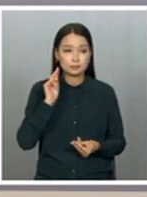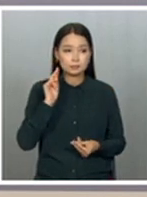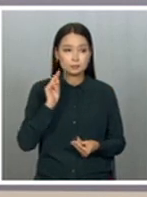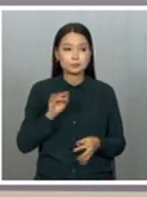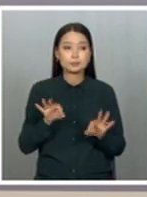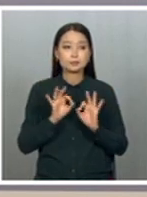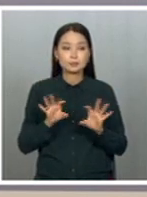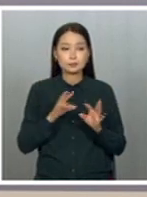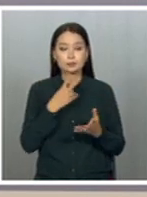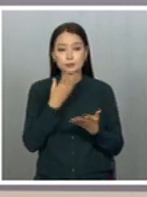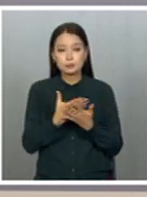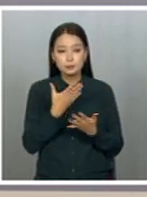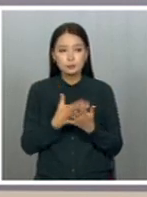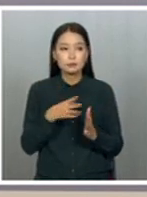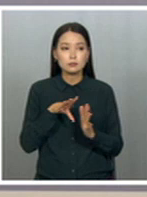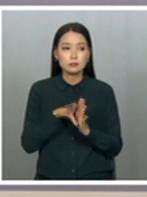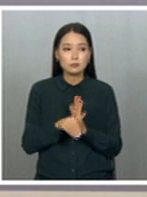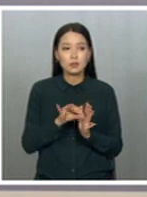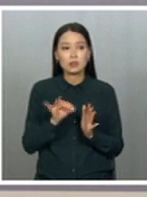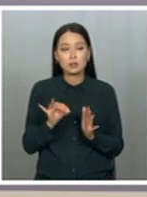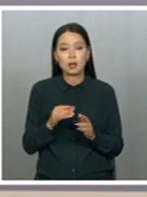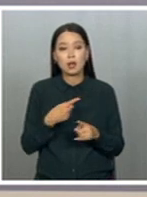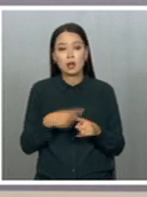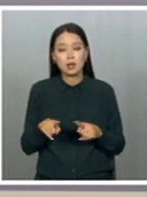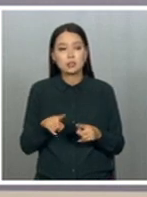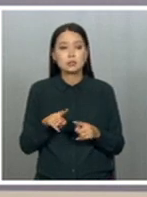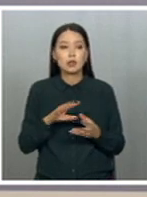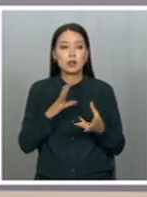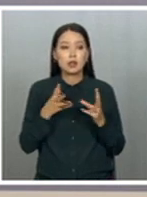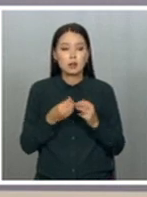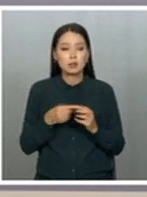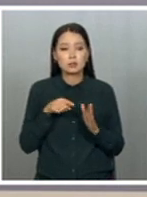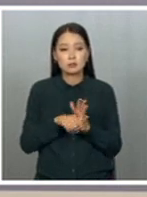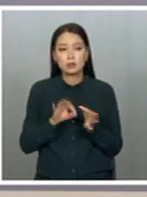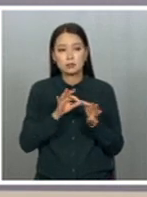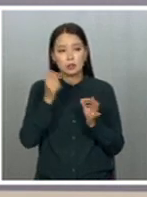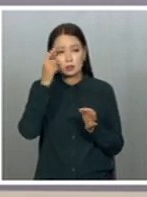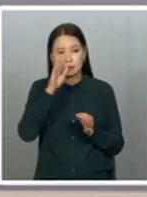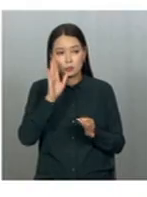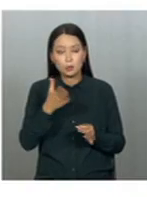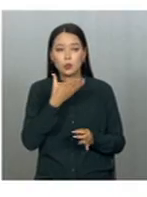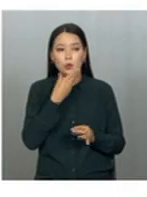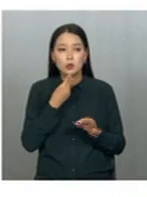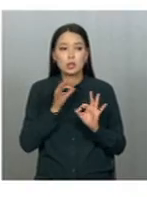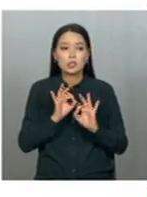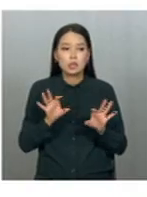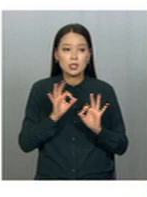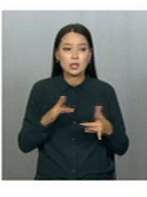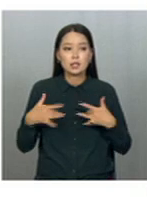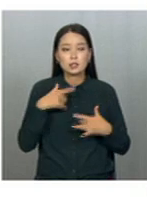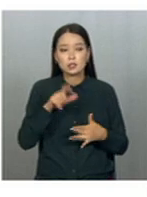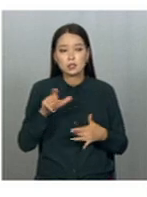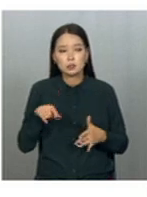шығармадағы көркемдегіш құралдар мен айшықтау амалдарының қызметін талдайсыздар. Және көркем шығармадағы кейіпкерлер